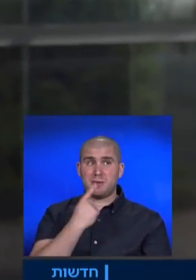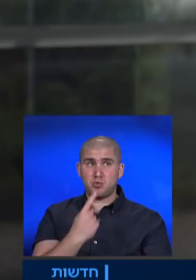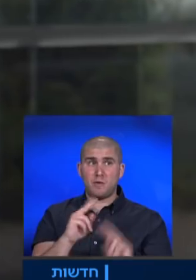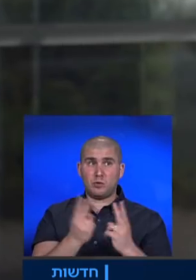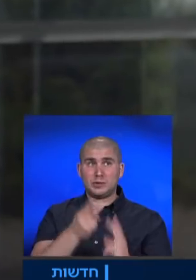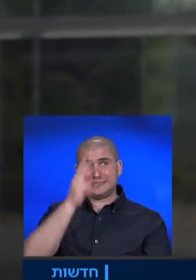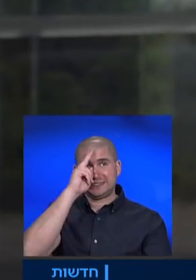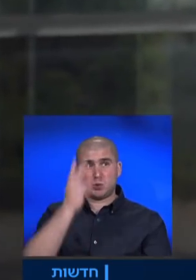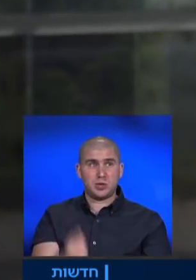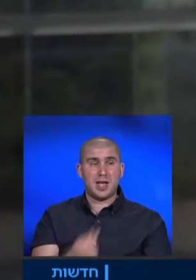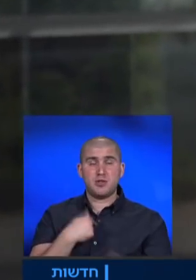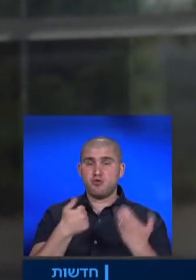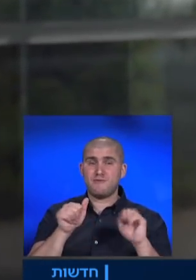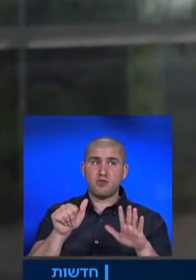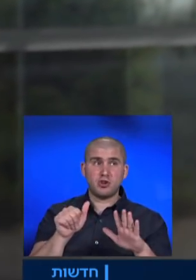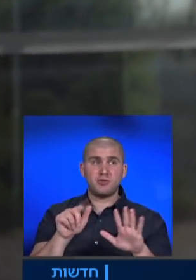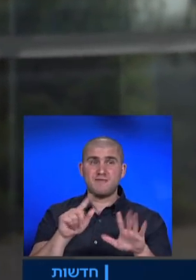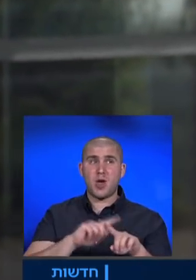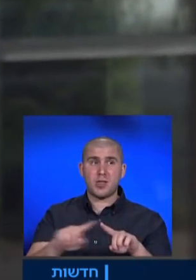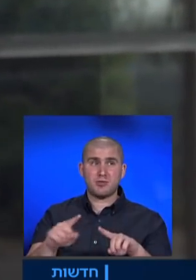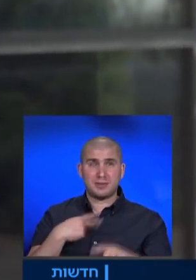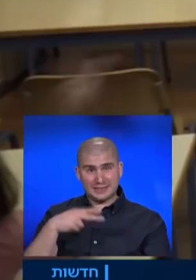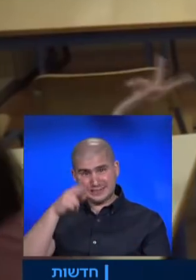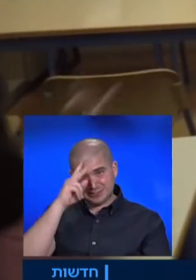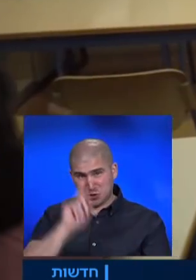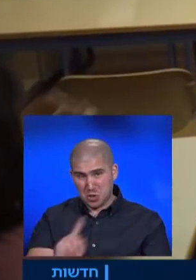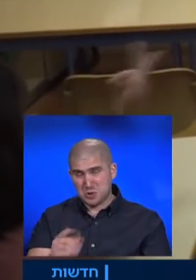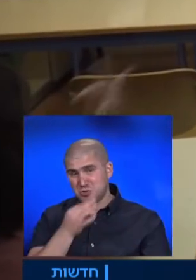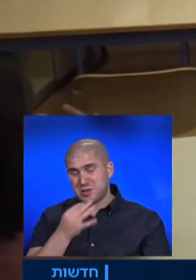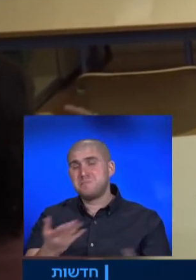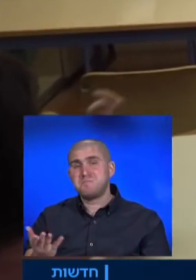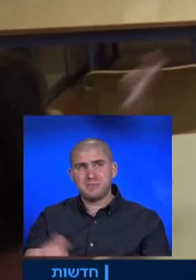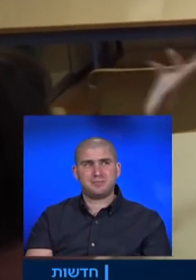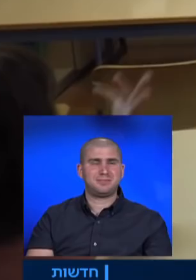אני 66 ושבעה חודשים. אלא אני לא בסיכון.